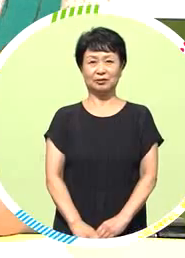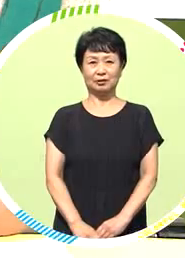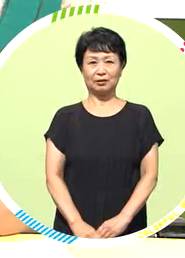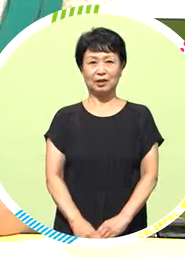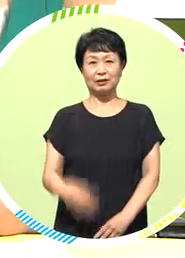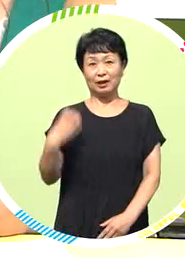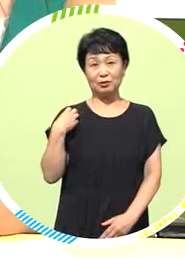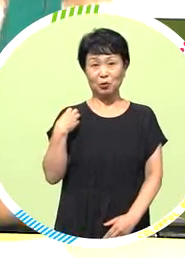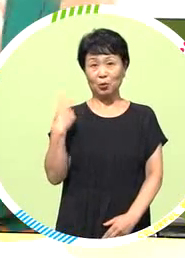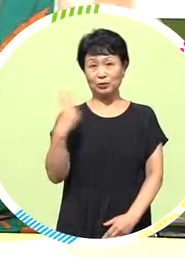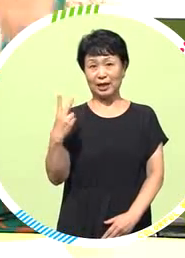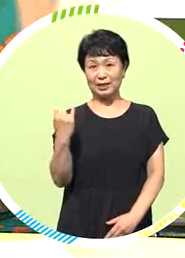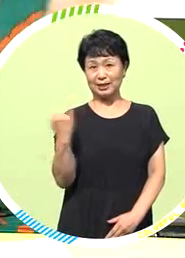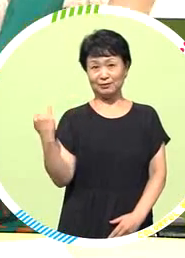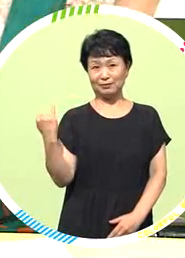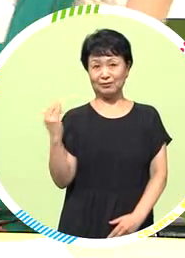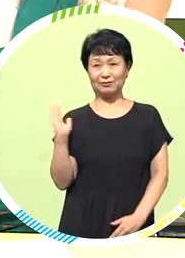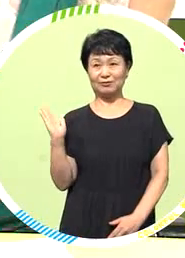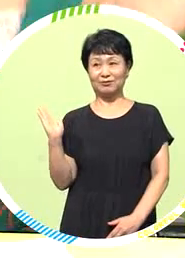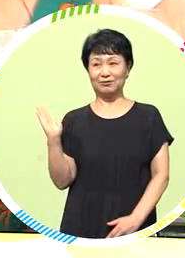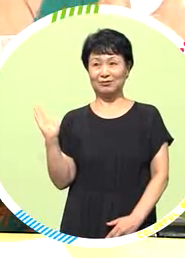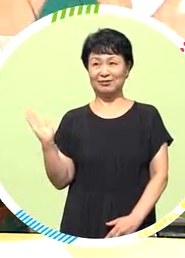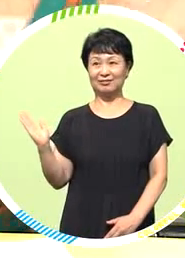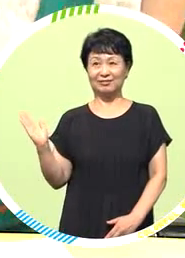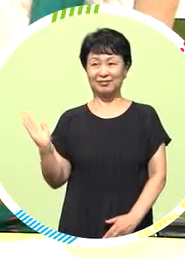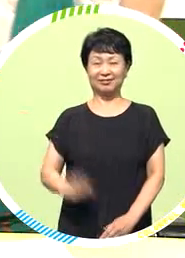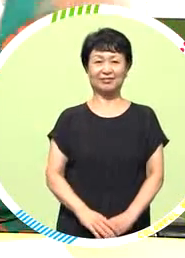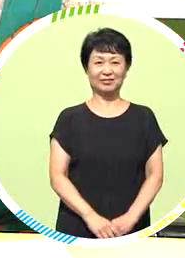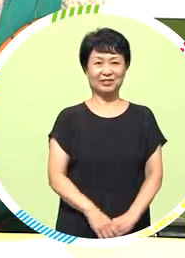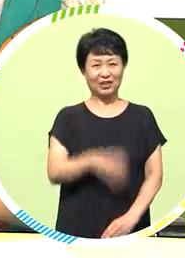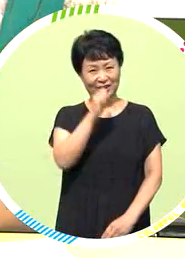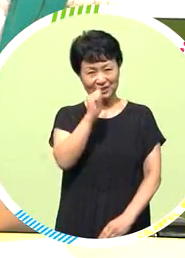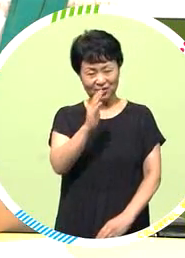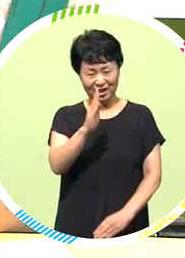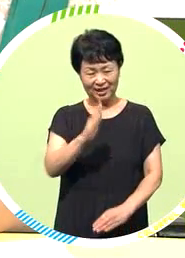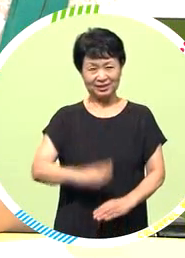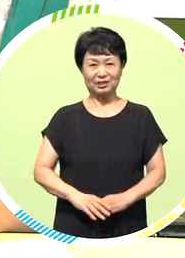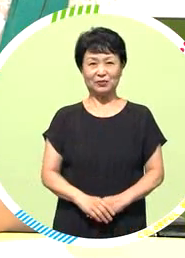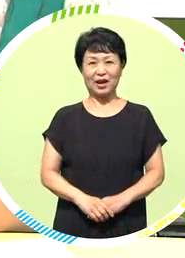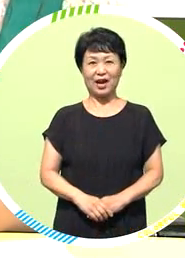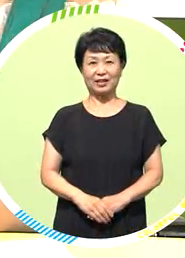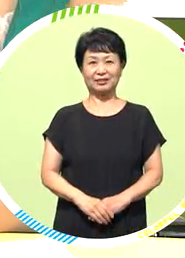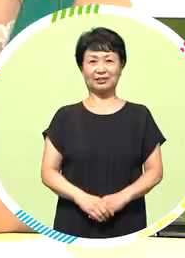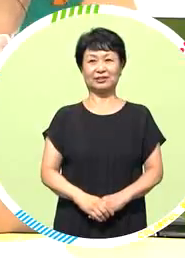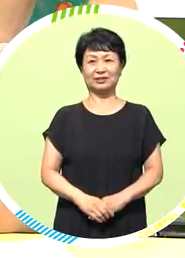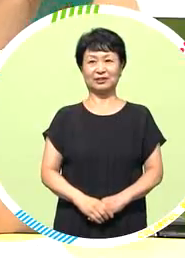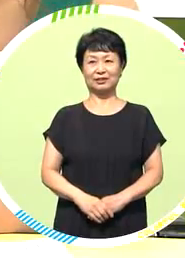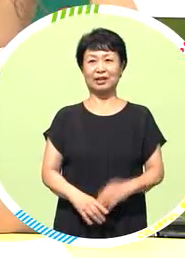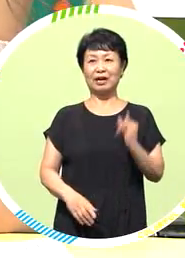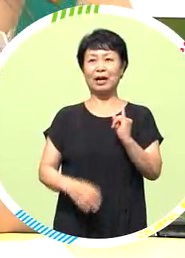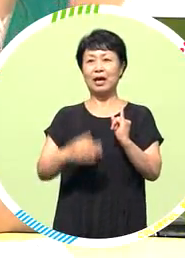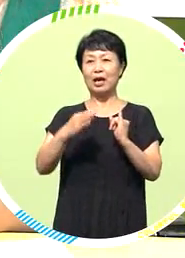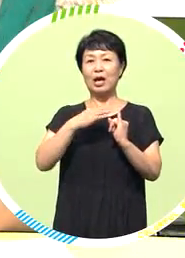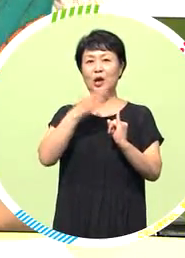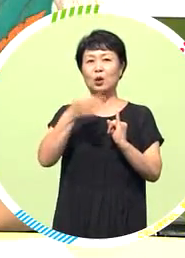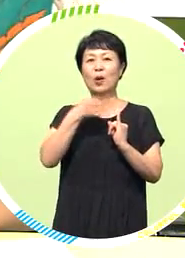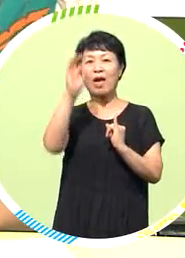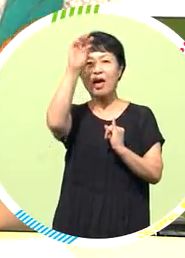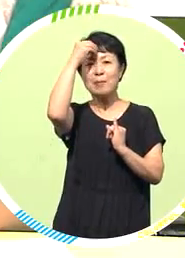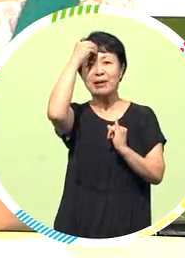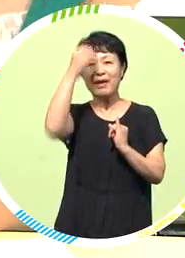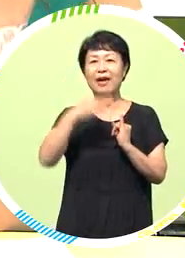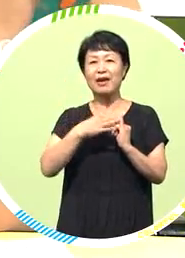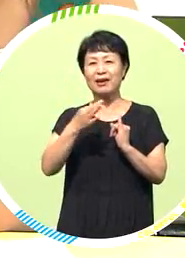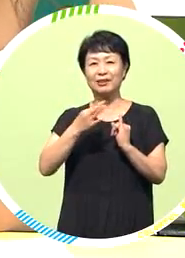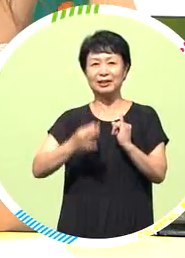ターはこの二人です。 はい、カリカワンナです。よろしくお願いします。 そしてドゥムシヌエレリュークユー無理やりティクユー